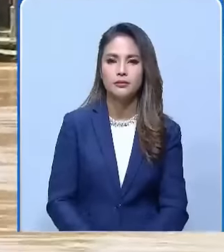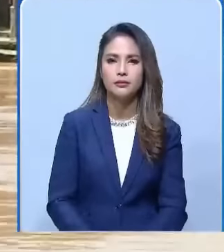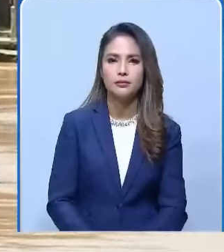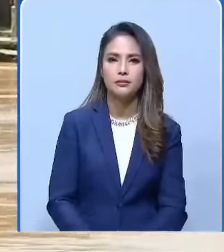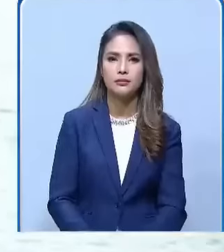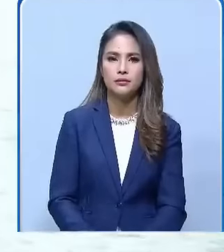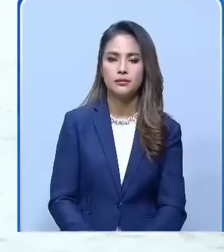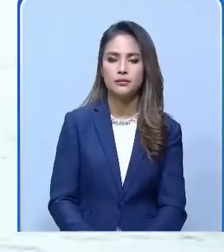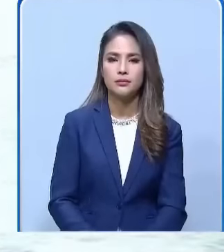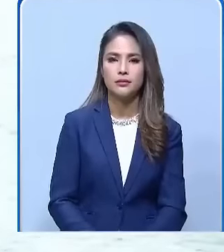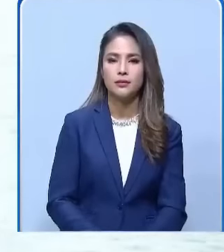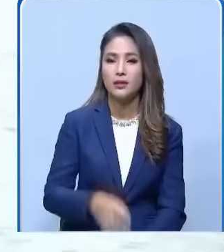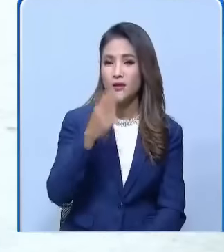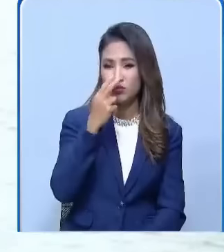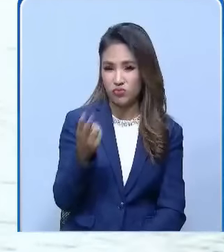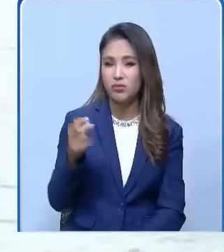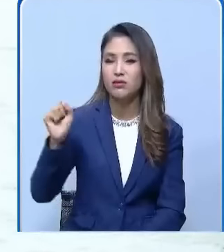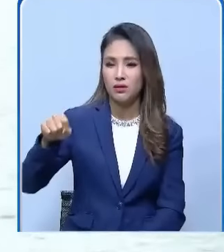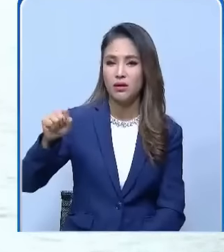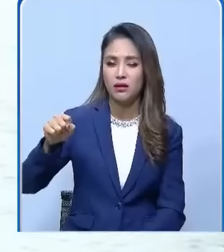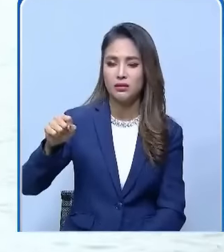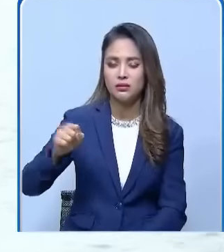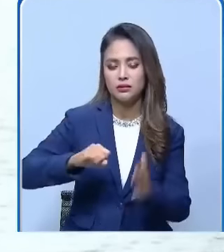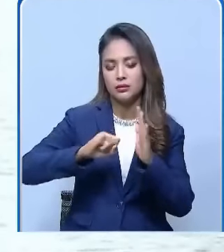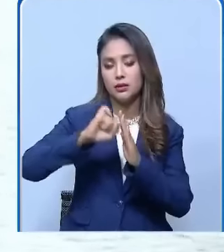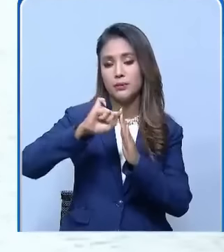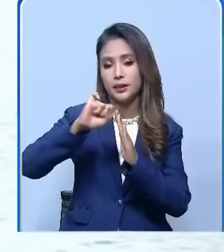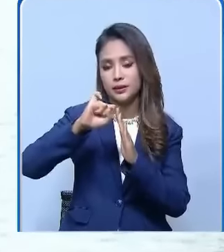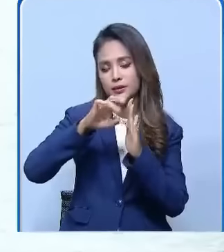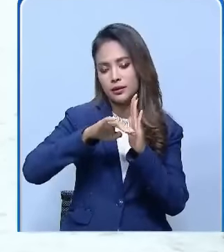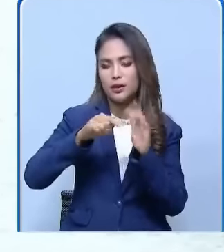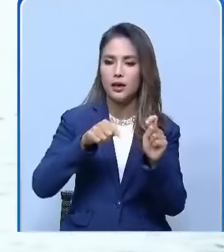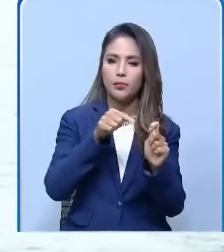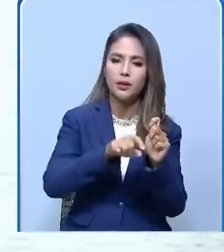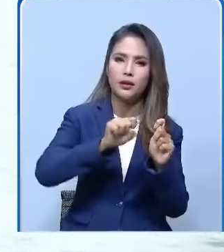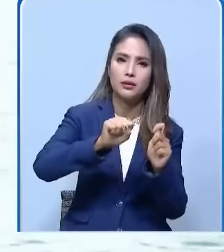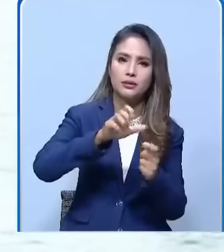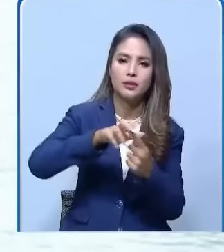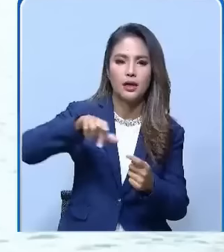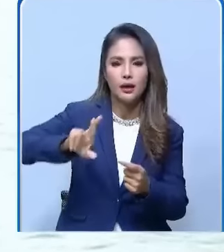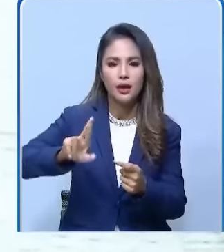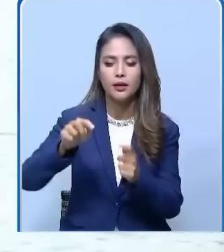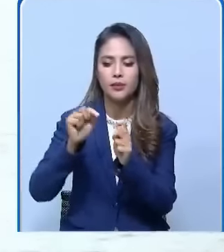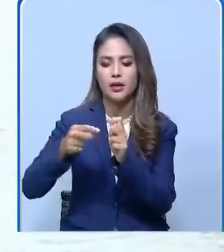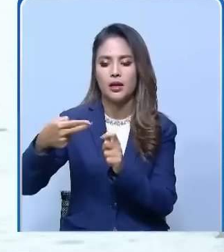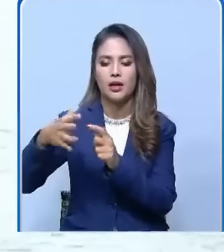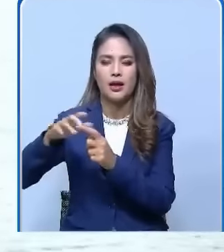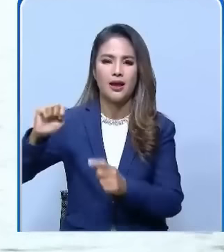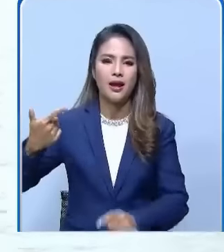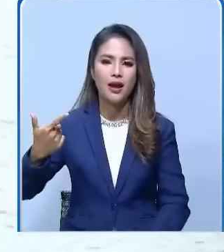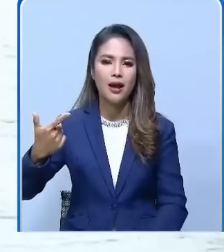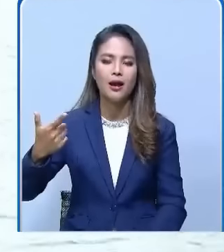ครับคุณผู้ชมครับก็อย่างที่เห็นเลยนะครับคุณผู้ชมในพื้นที่โซนใต้ของจังหวัดเชียงใหม่อย่างเช่นอำเภอสารพีอำเภอถังดงนะครับก็จะมีน้ำท่วมสูง